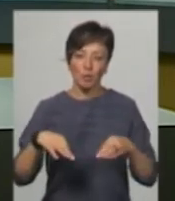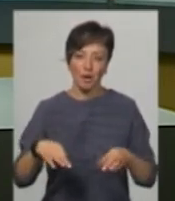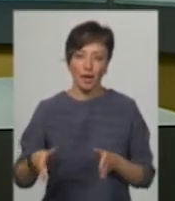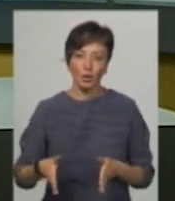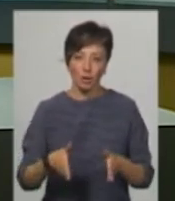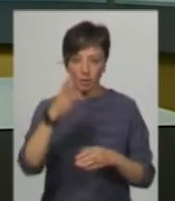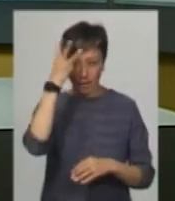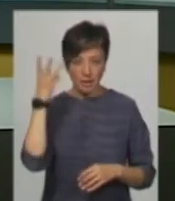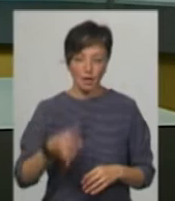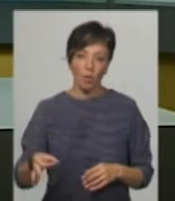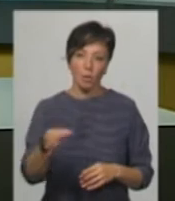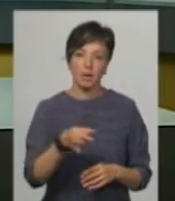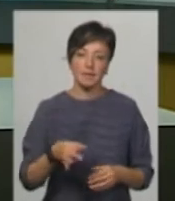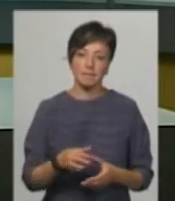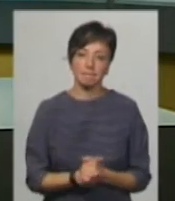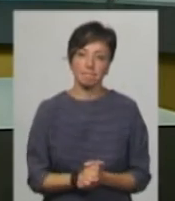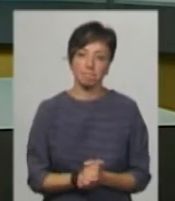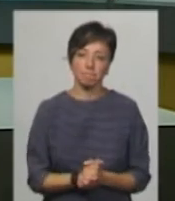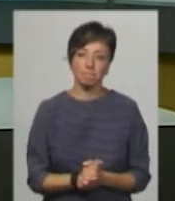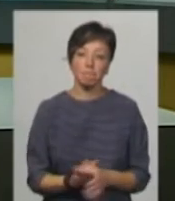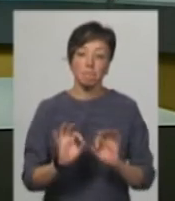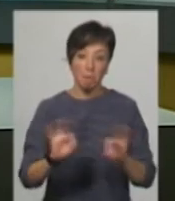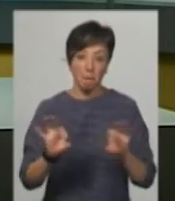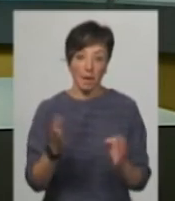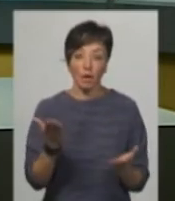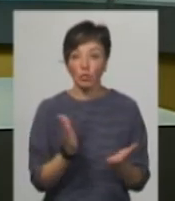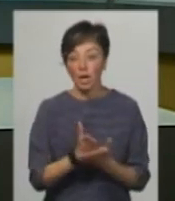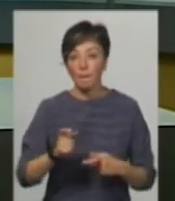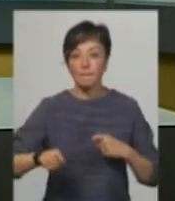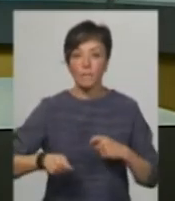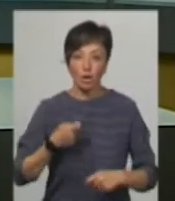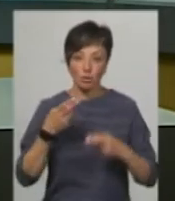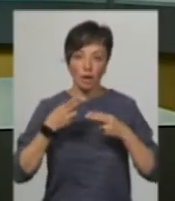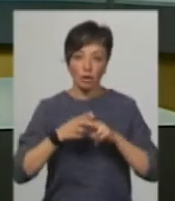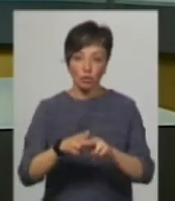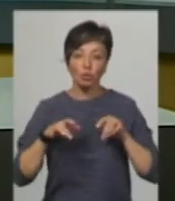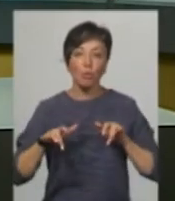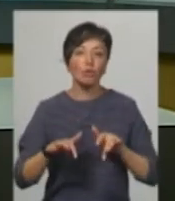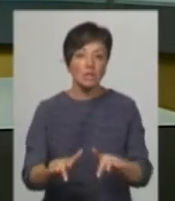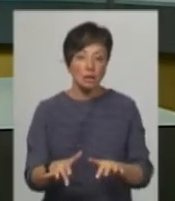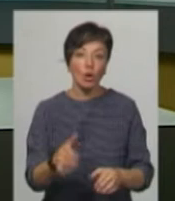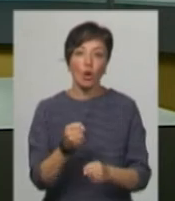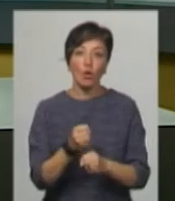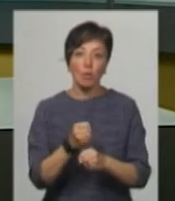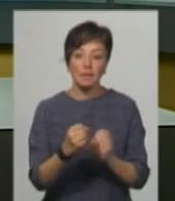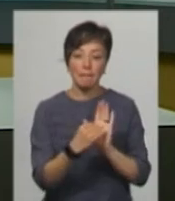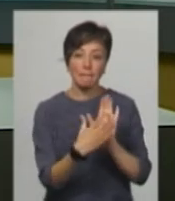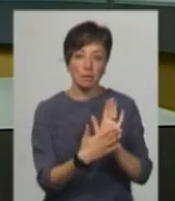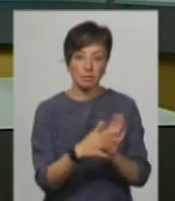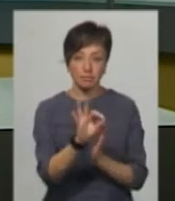у Хмельницькій області Наталія Колодій. Додає, якщо є якісь порушення технологічного процесу, робиться припис і